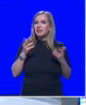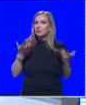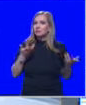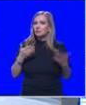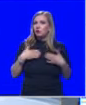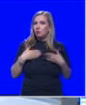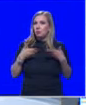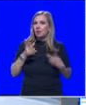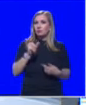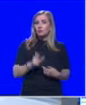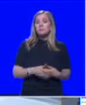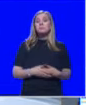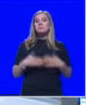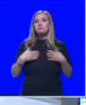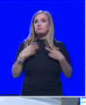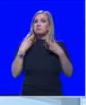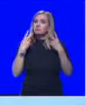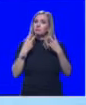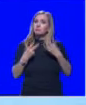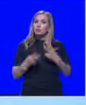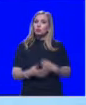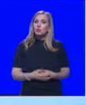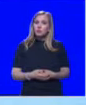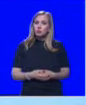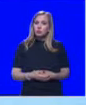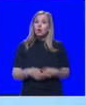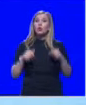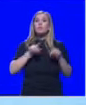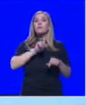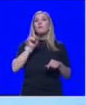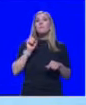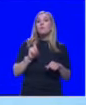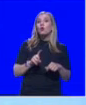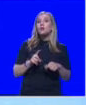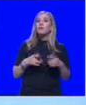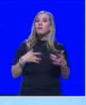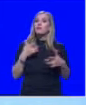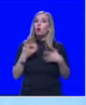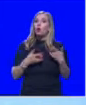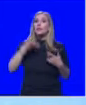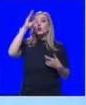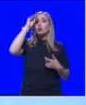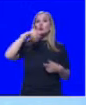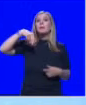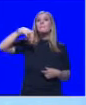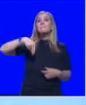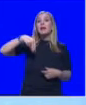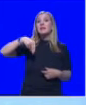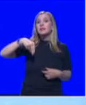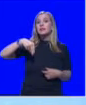че беше очевидно. Тук въпросът е в ролята на господин Пеевски,